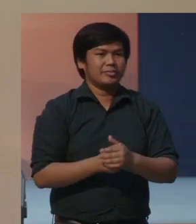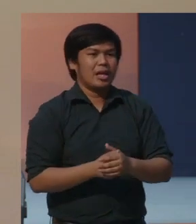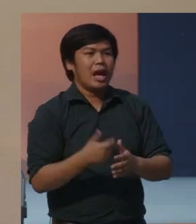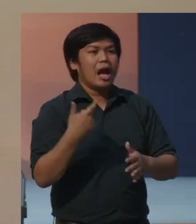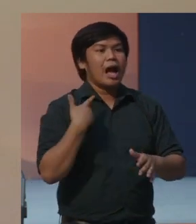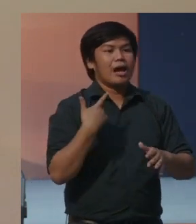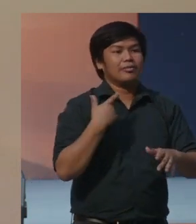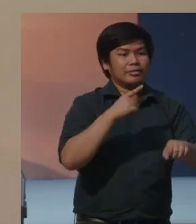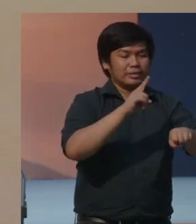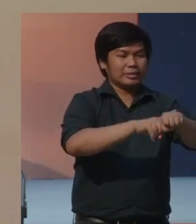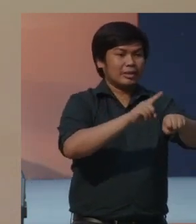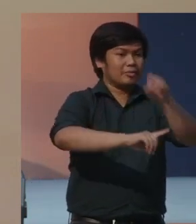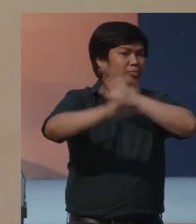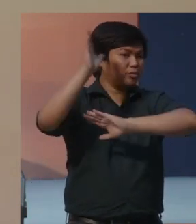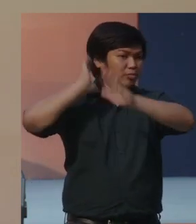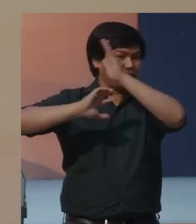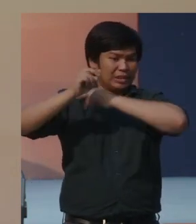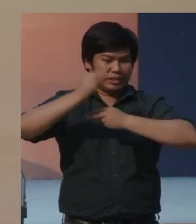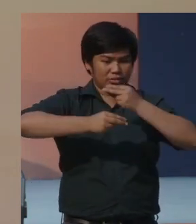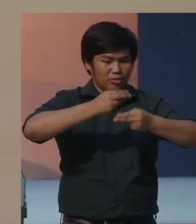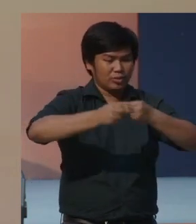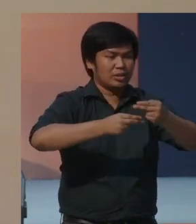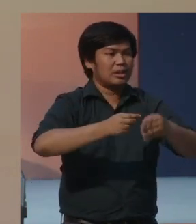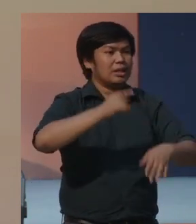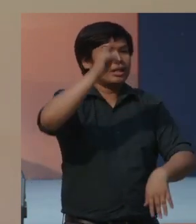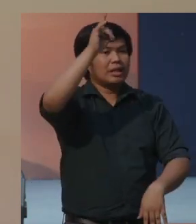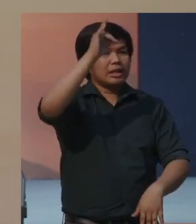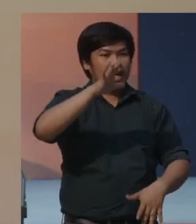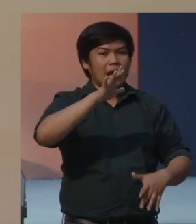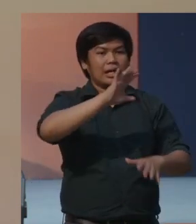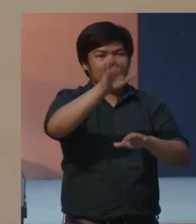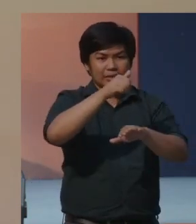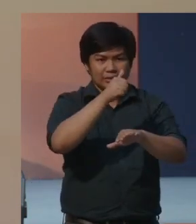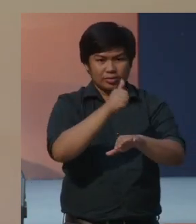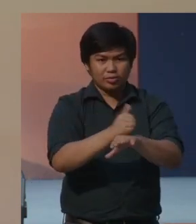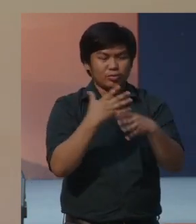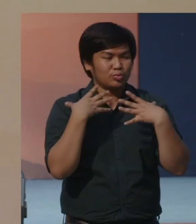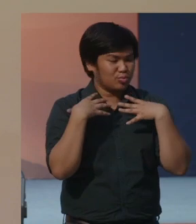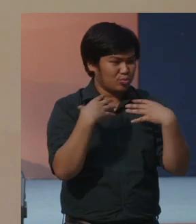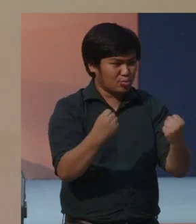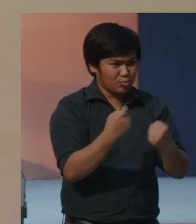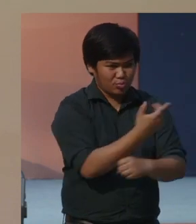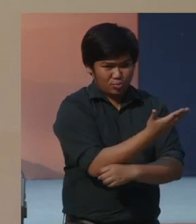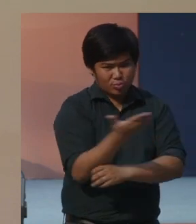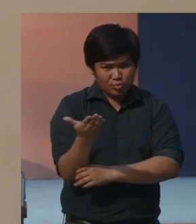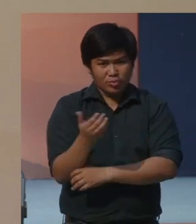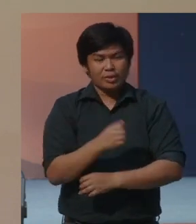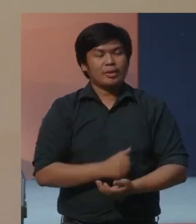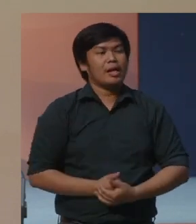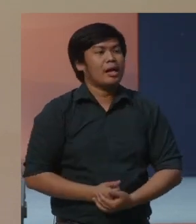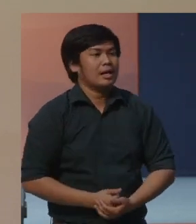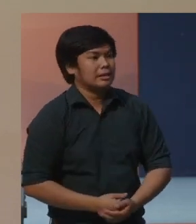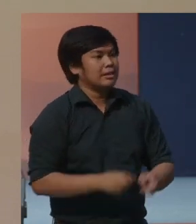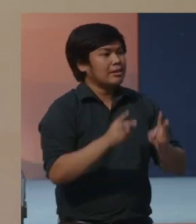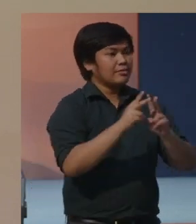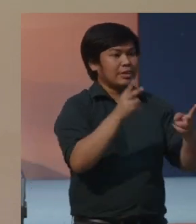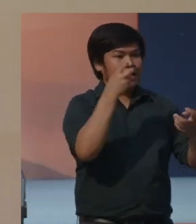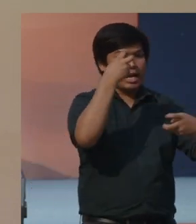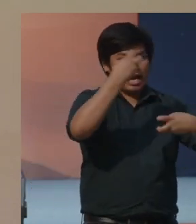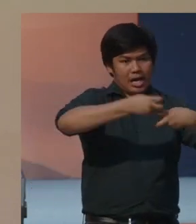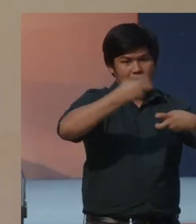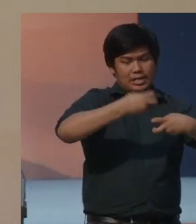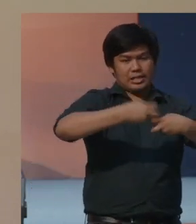of time para yon ang maging sanhi ng inyong kagalingan. Mas mahirap gawin yon, mga